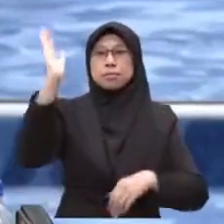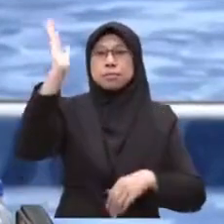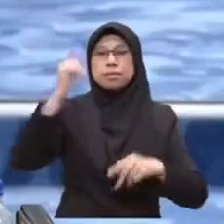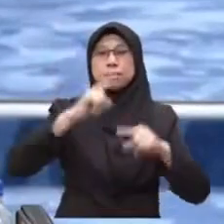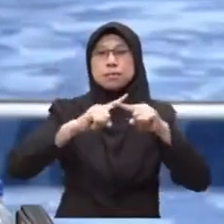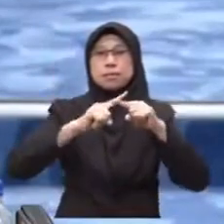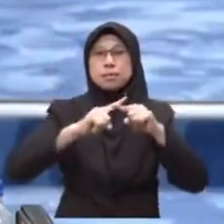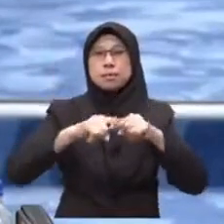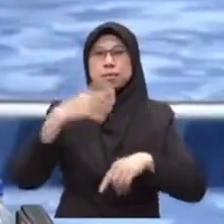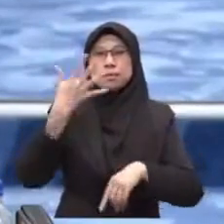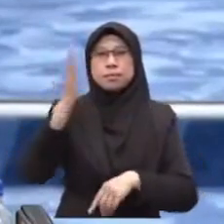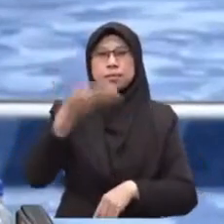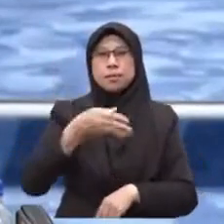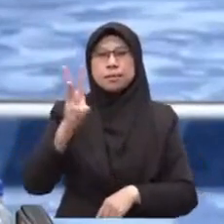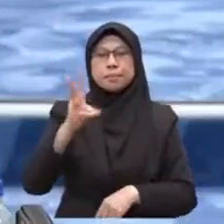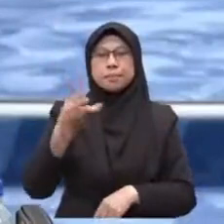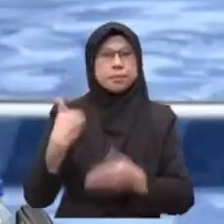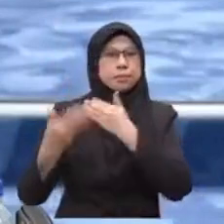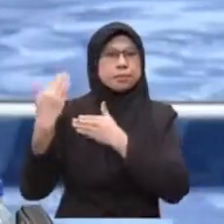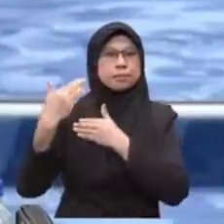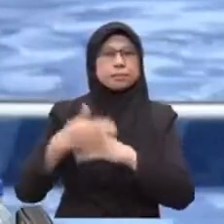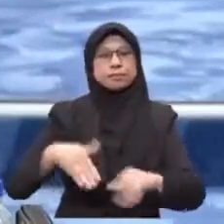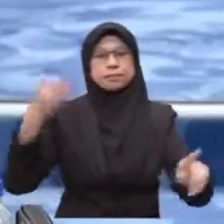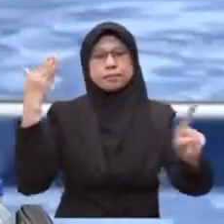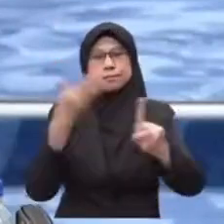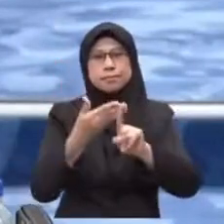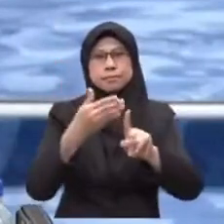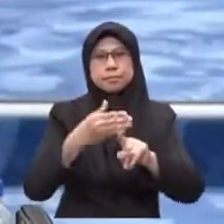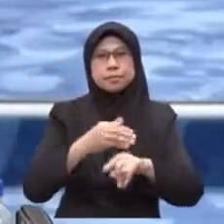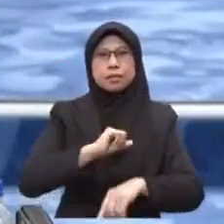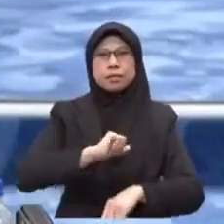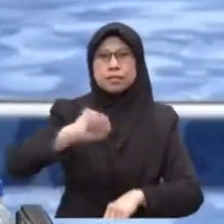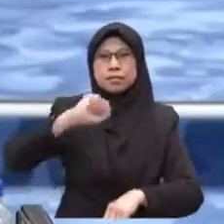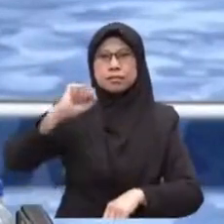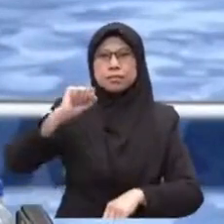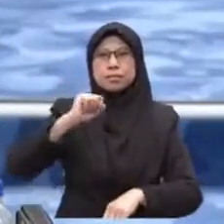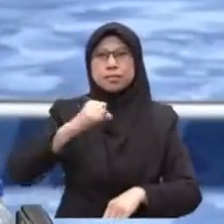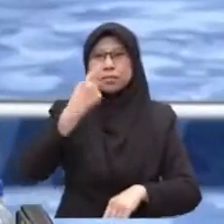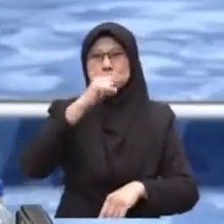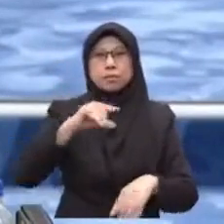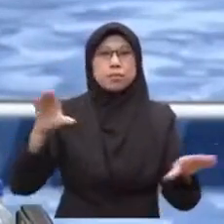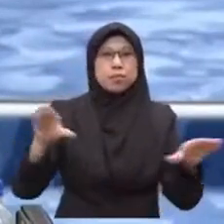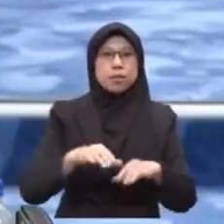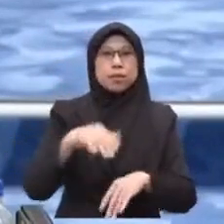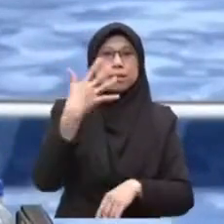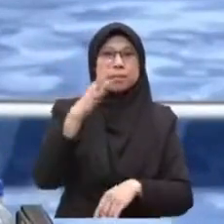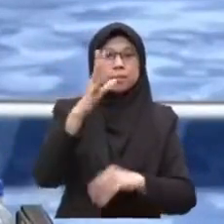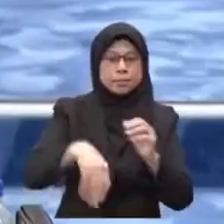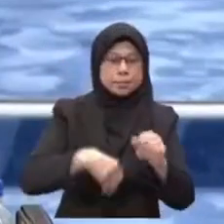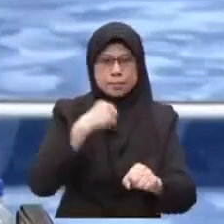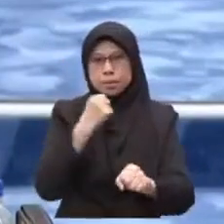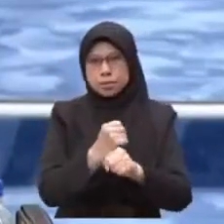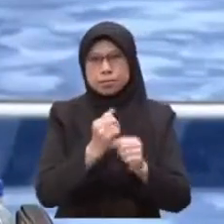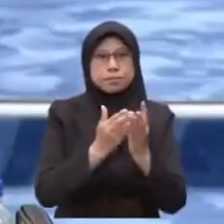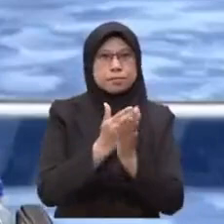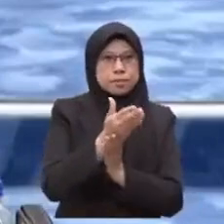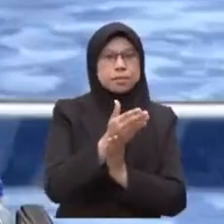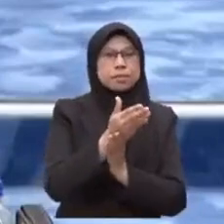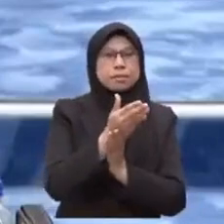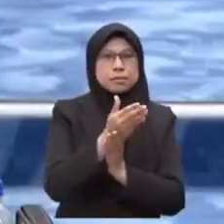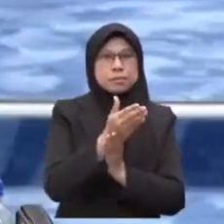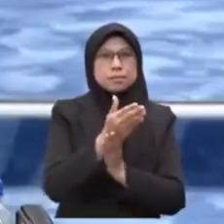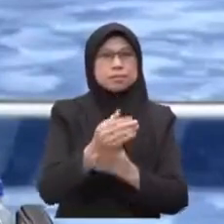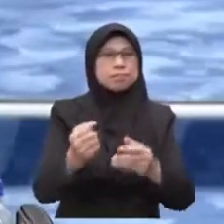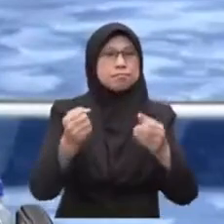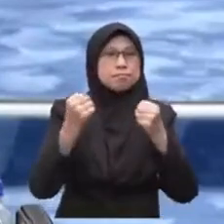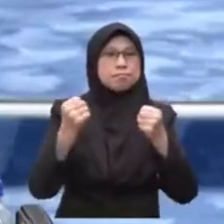mulia pada 15 Jun lalu menyasarkan reformasi untuk dilaksanakan dalam tempoh 15 tahun melalui anjakan utama